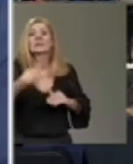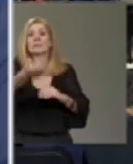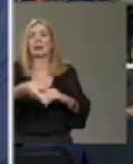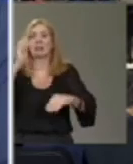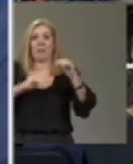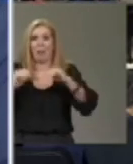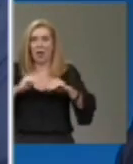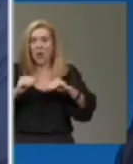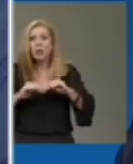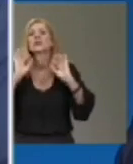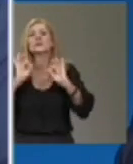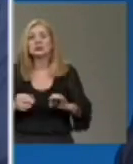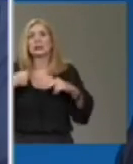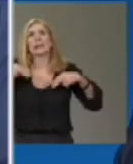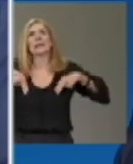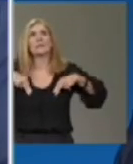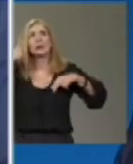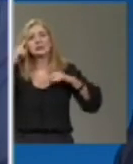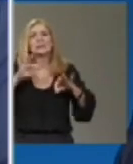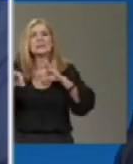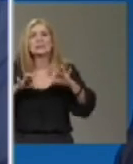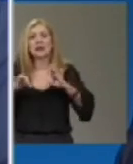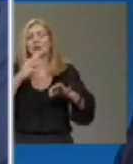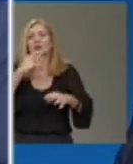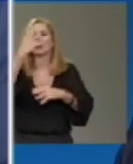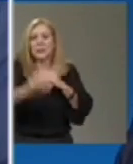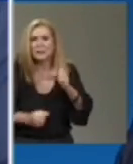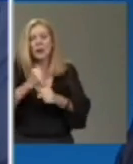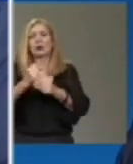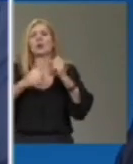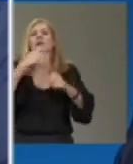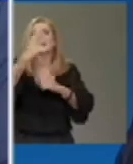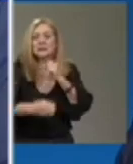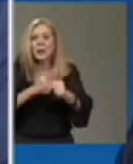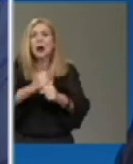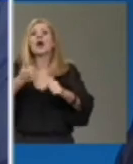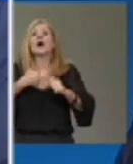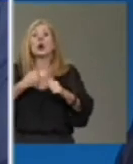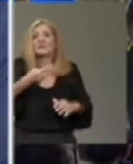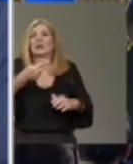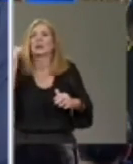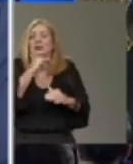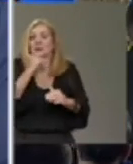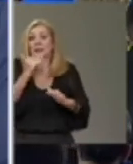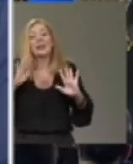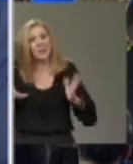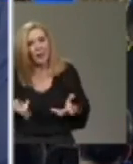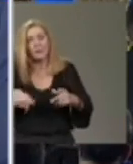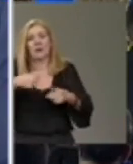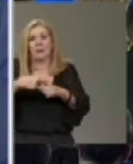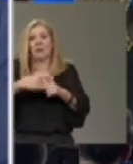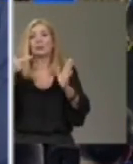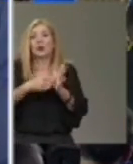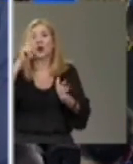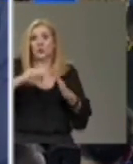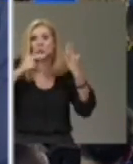σε εκπαιδευτικούς οι οποίοι εργάζονται στο εξωτερικό μάλλον θα αρχίσουν να γελούν ε εκεί όντως υπάρχουν σχολικά